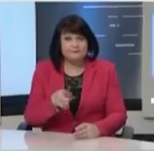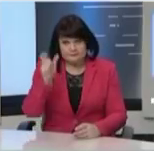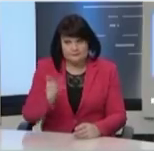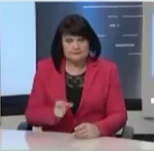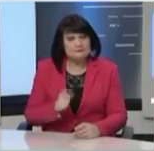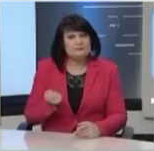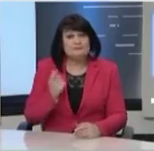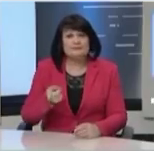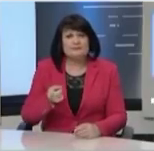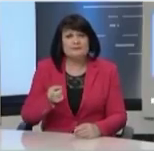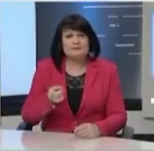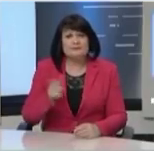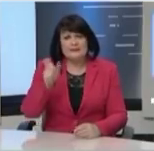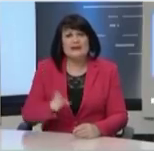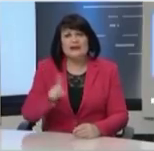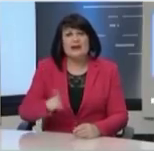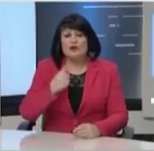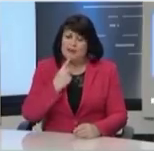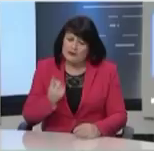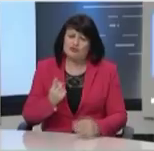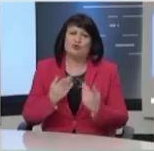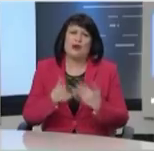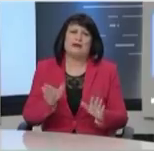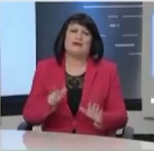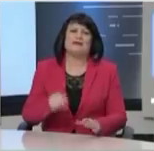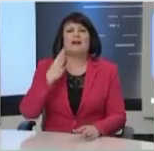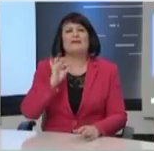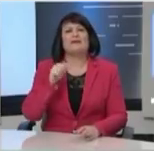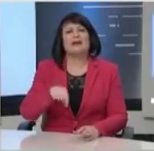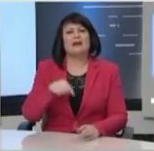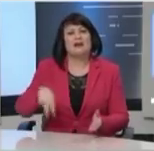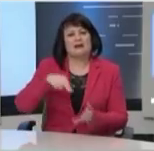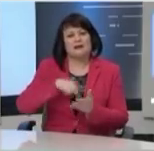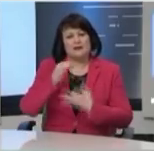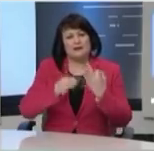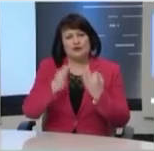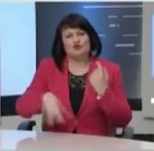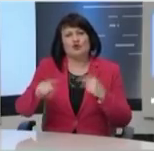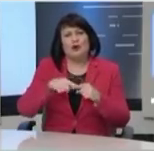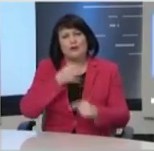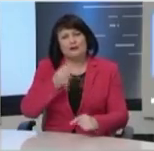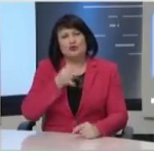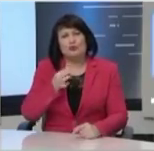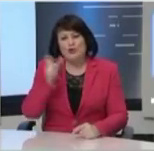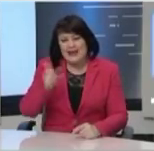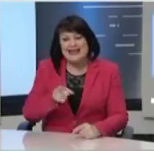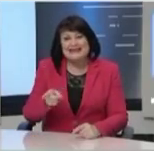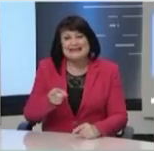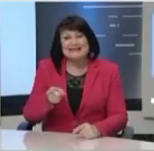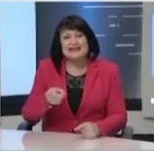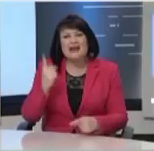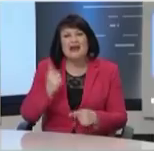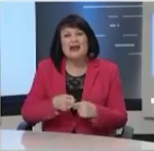απλά, και θα το πω ευθέως εδώ, με την ευκαιρία που μου δίνετε σήμερα, ενώπιον του ελληνικού λαού, είστε απλά